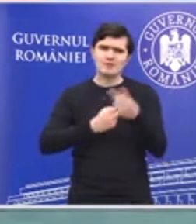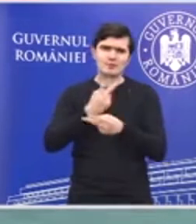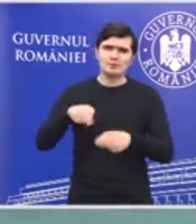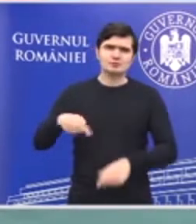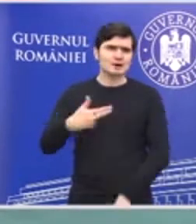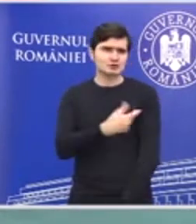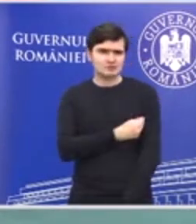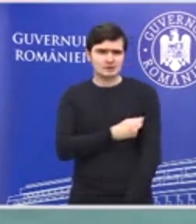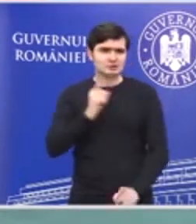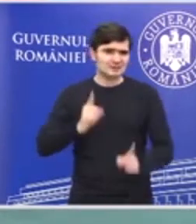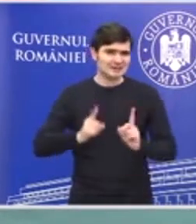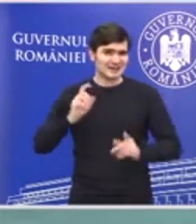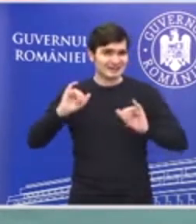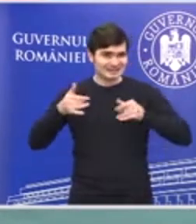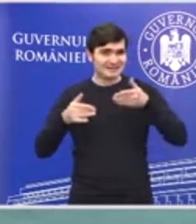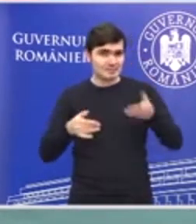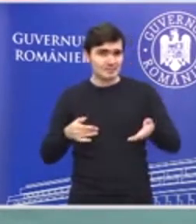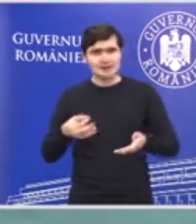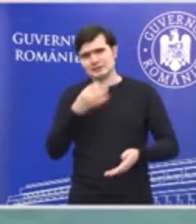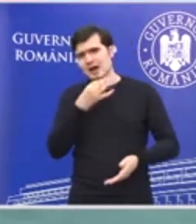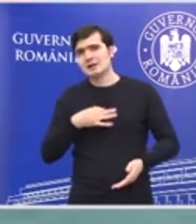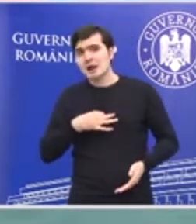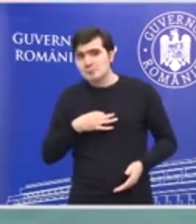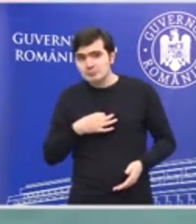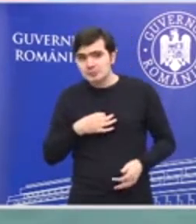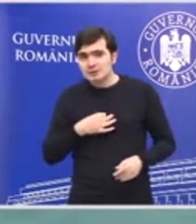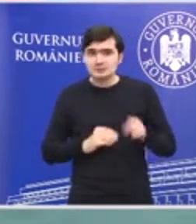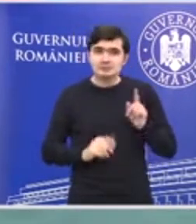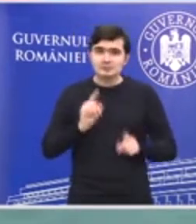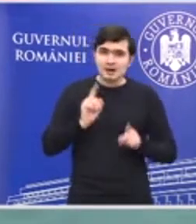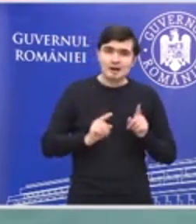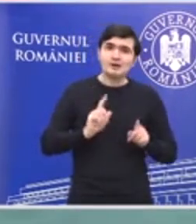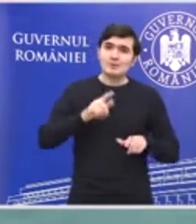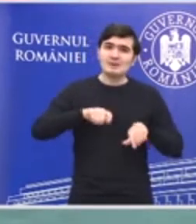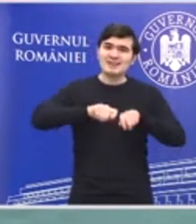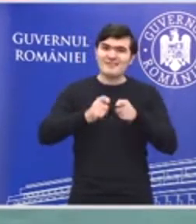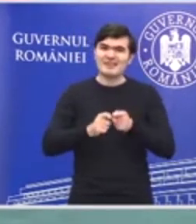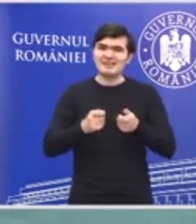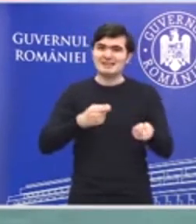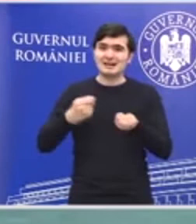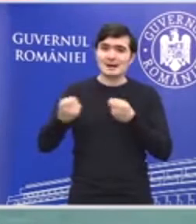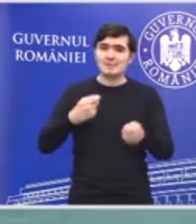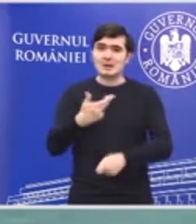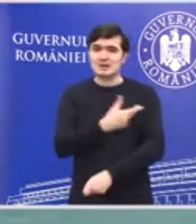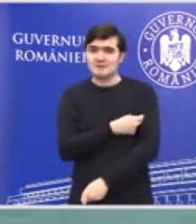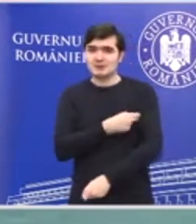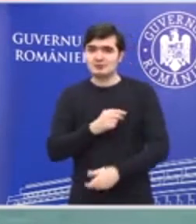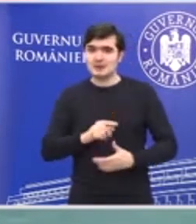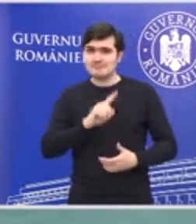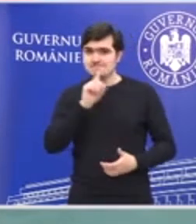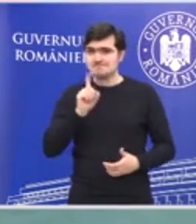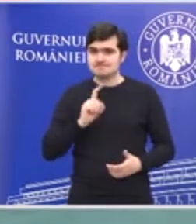dacă se va întâmpla acest lucru, să ne spuneți dacă ar putea fi afectată campania de vaccinare.